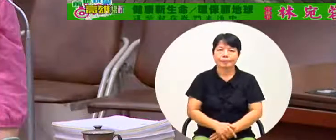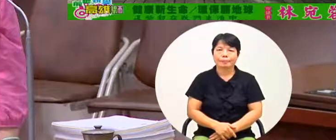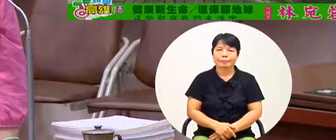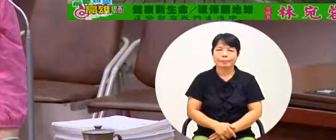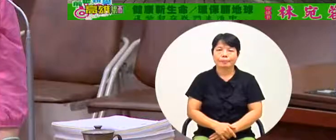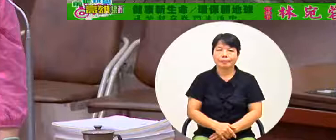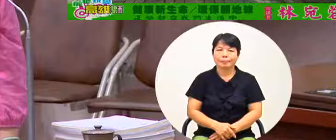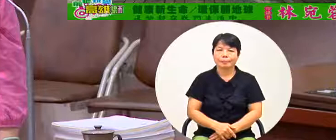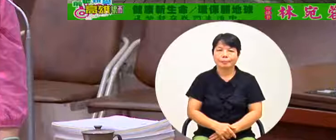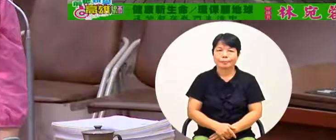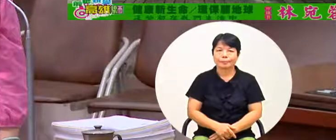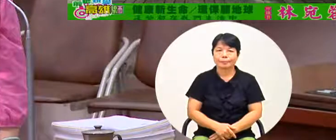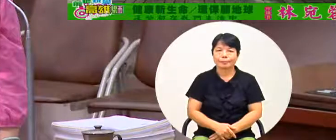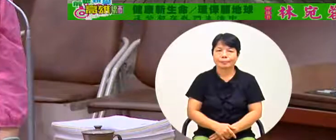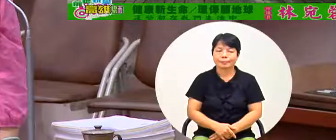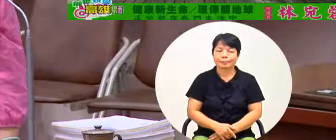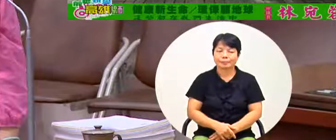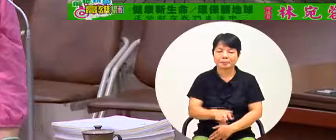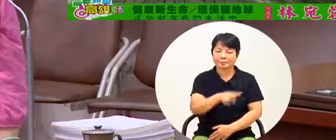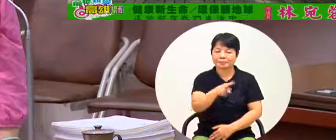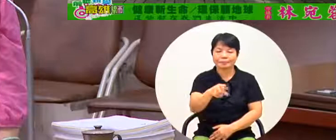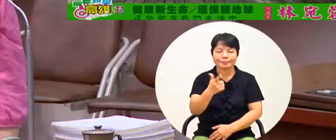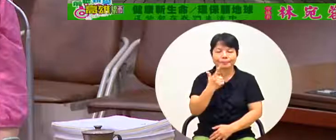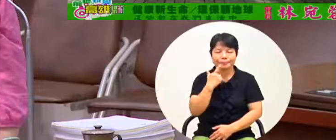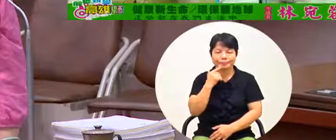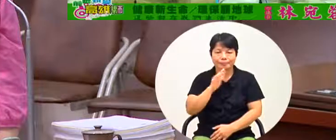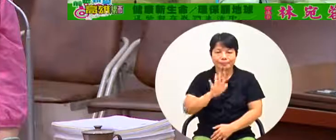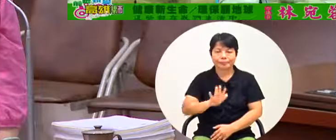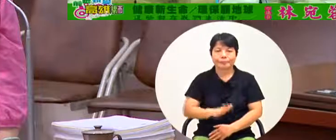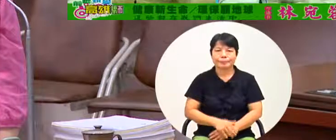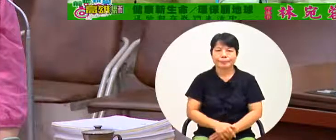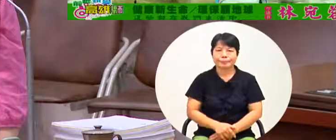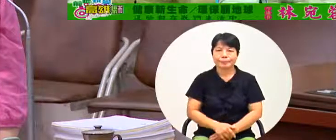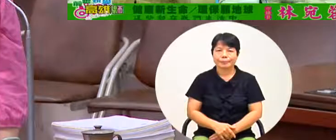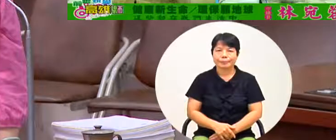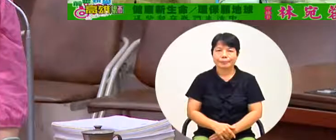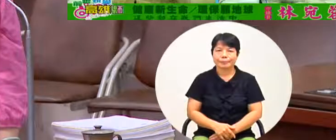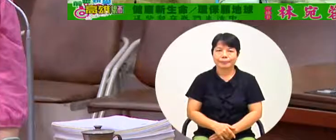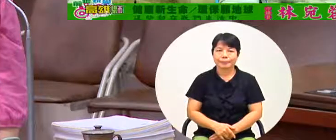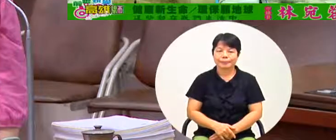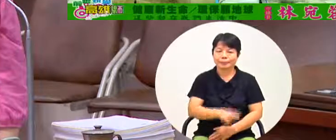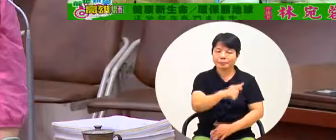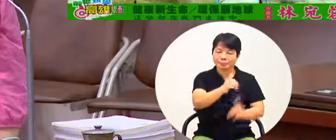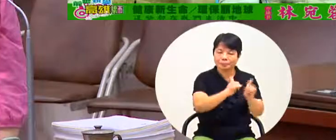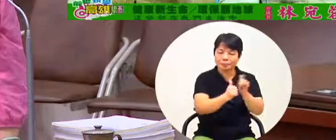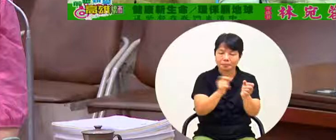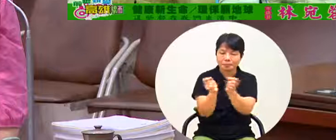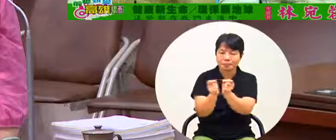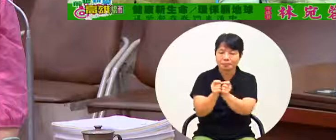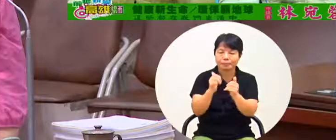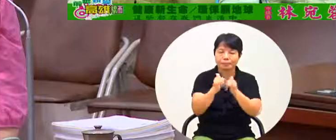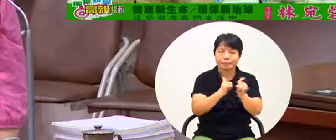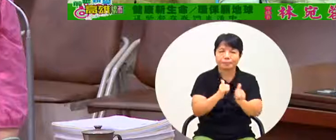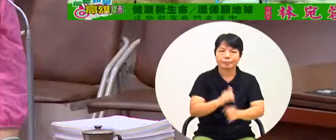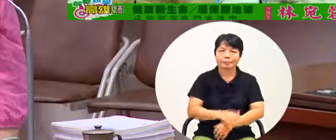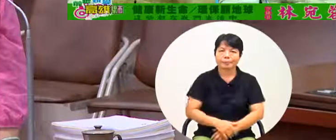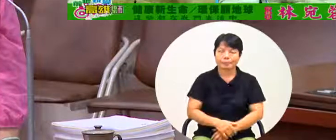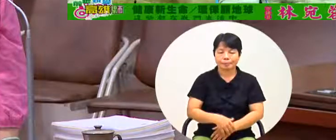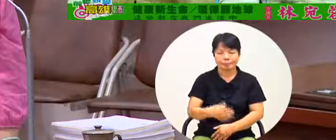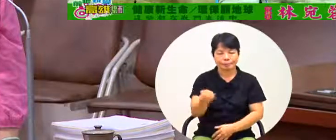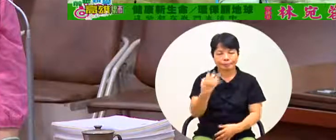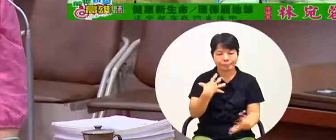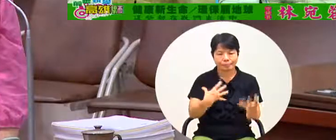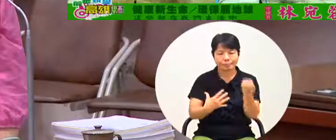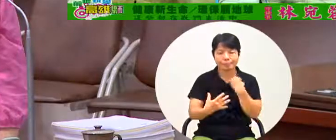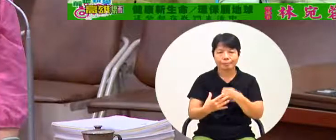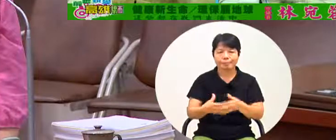美奂了哈，啊，他们也啊，我们这些居民哈也跟我讲说要谢谢阳光处这样子